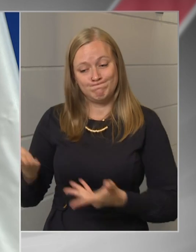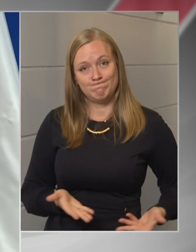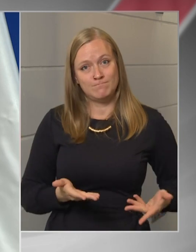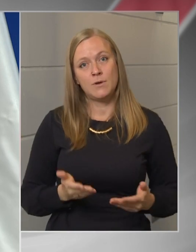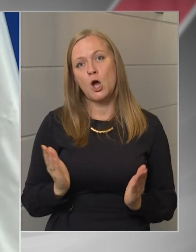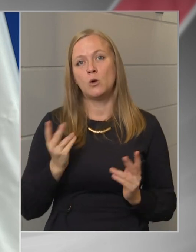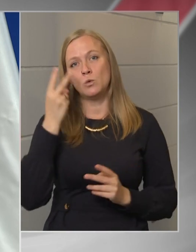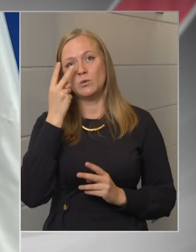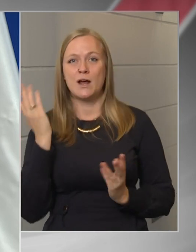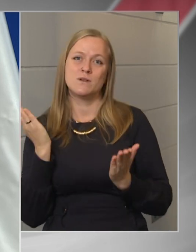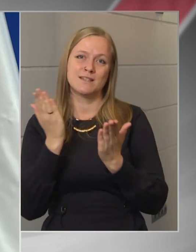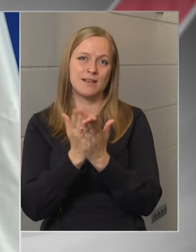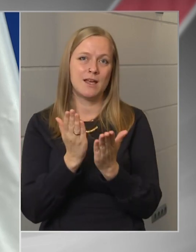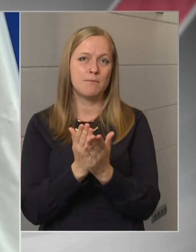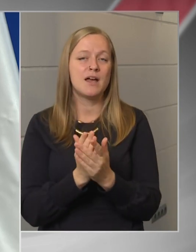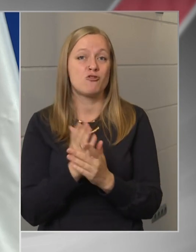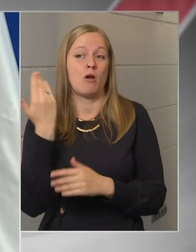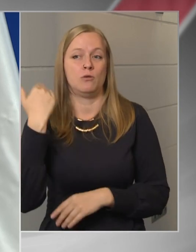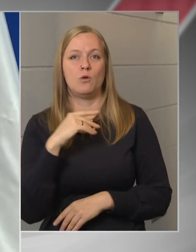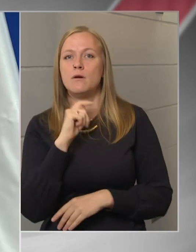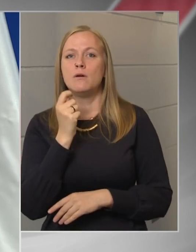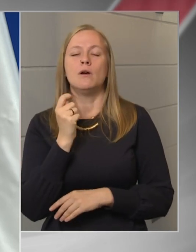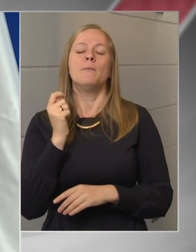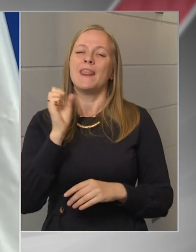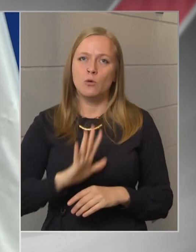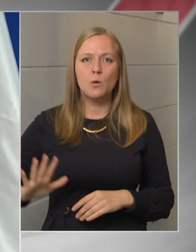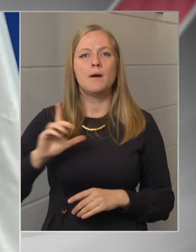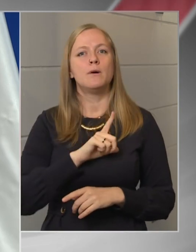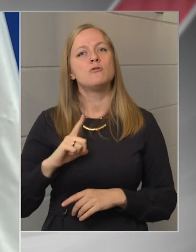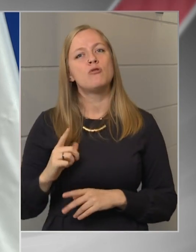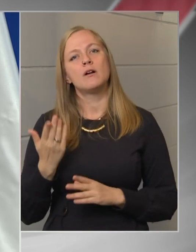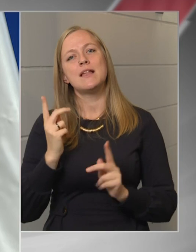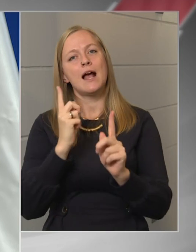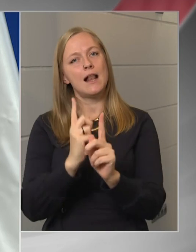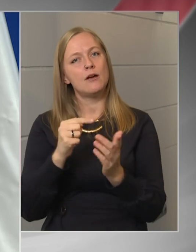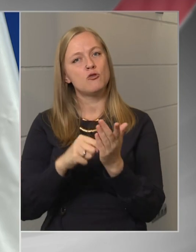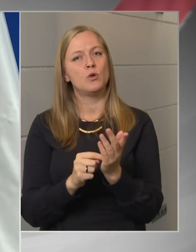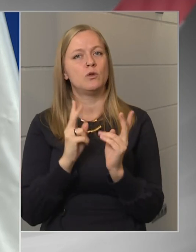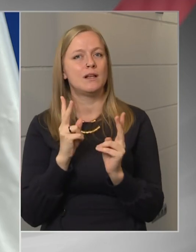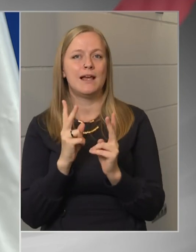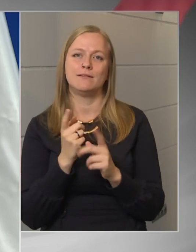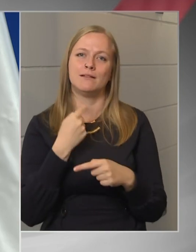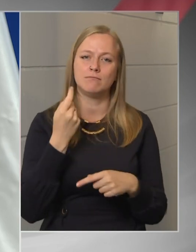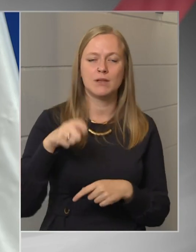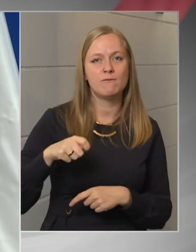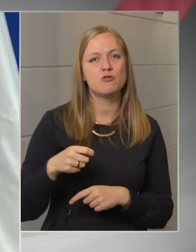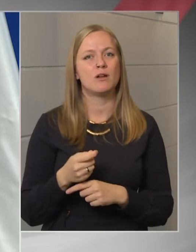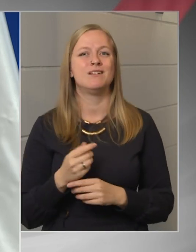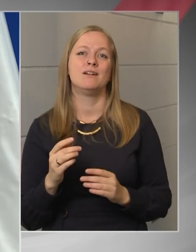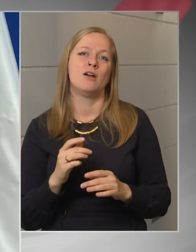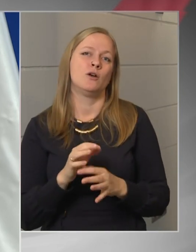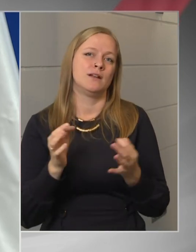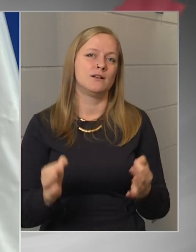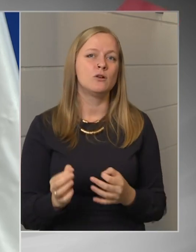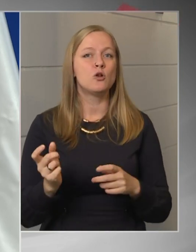amikor Nyugat-Európában csak azt a álláspontot volt szabad képviselni, elmondani, anélkül, hogy a sajtó egyhangulag